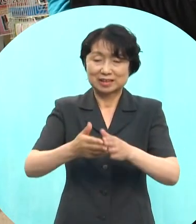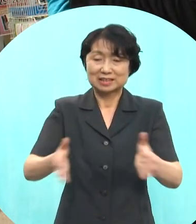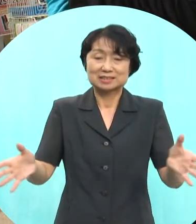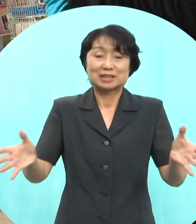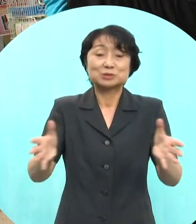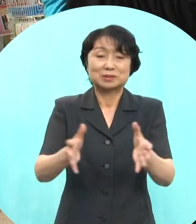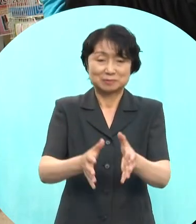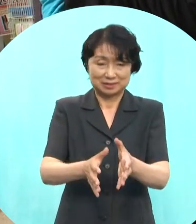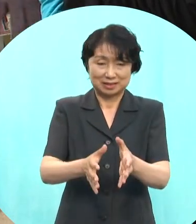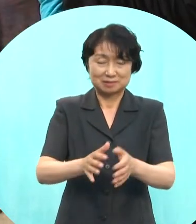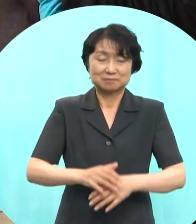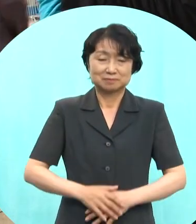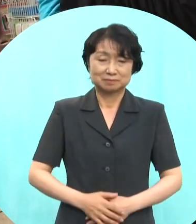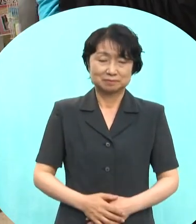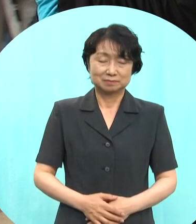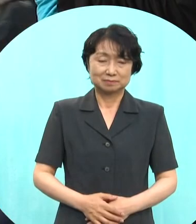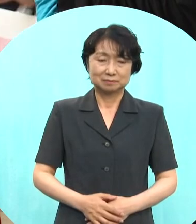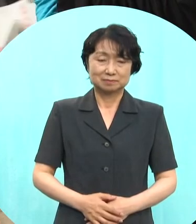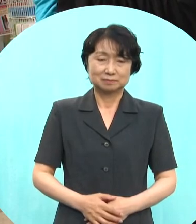店街に集まりました。